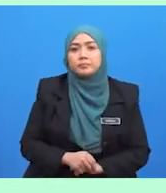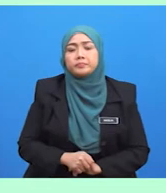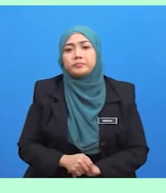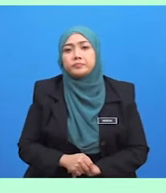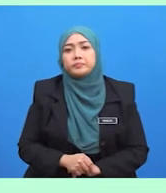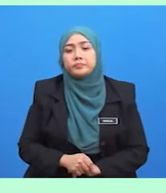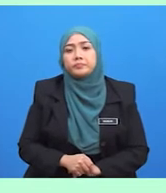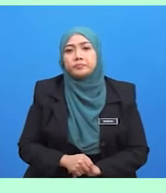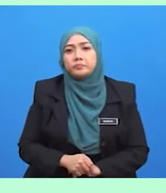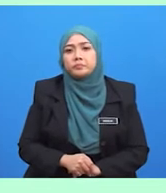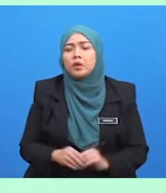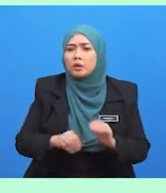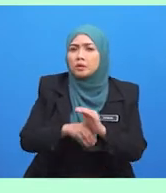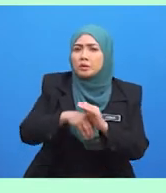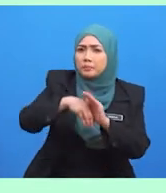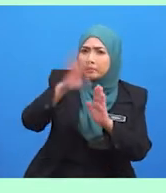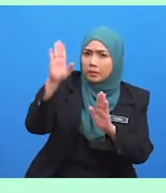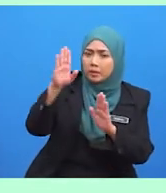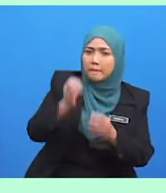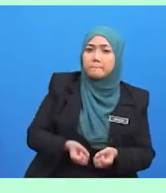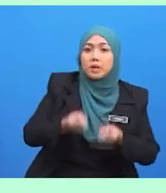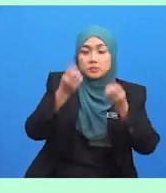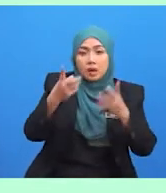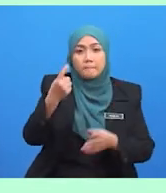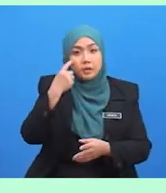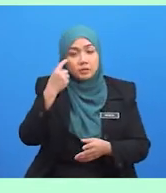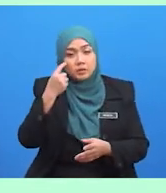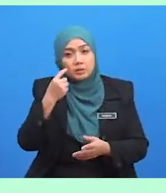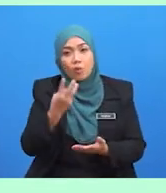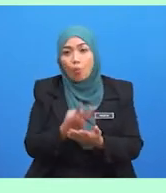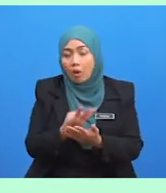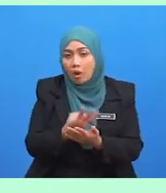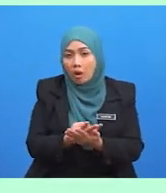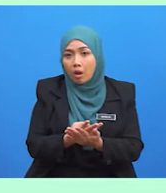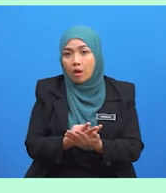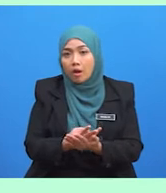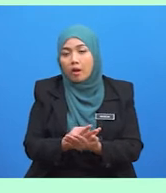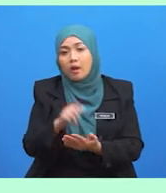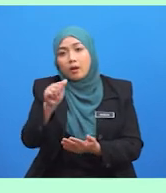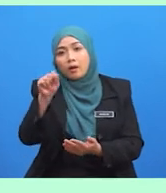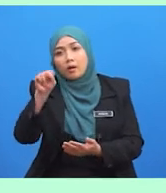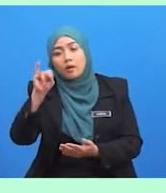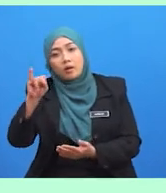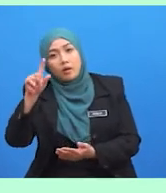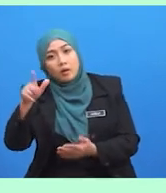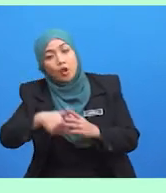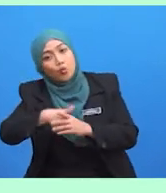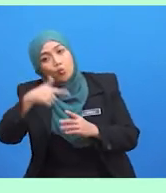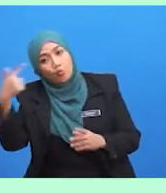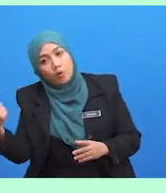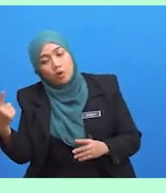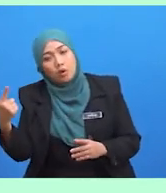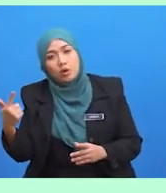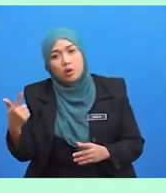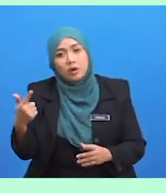Ini adalah di mana lebih banyak mata wang asing diperlukan untuk mendapatkan sejumlah ringgit